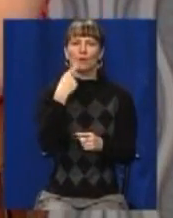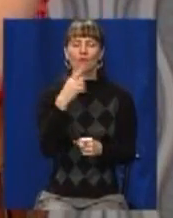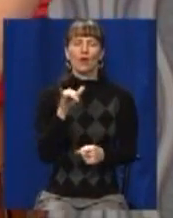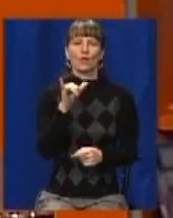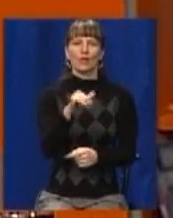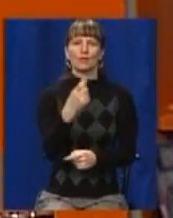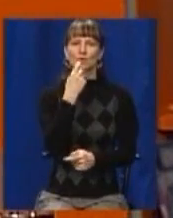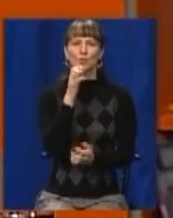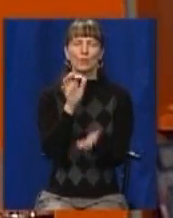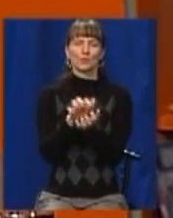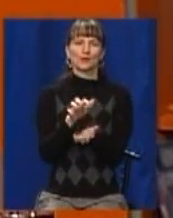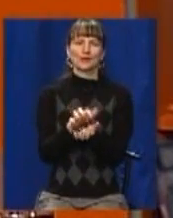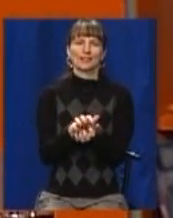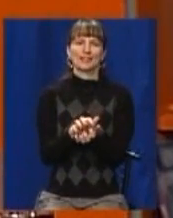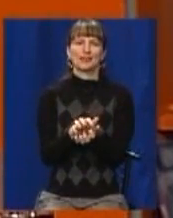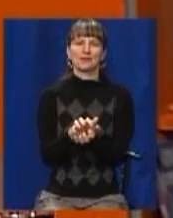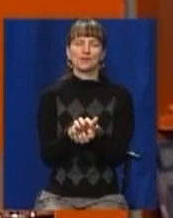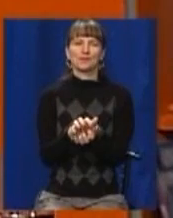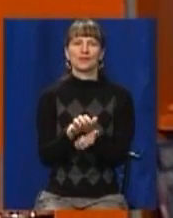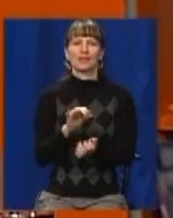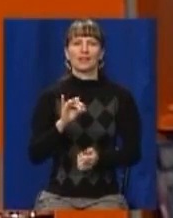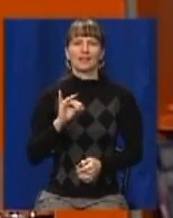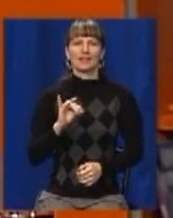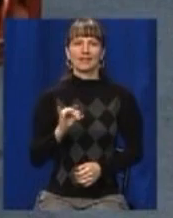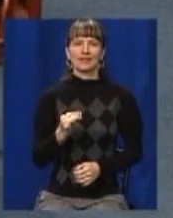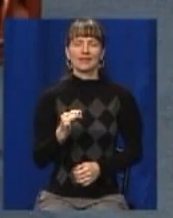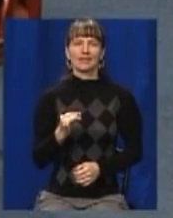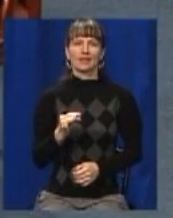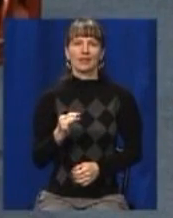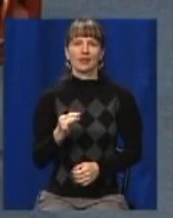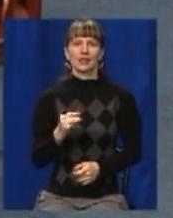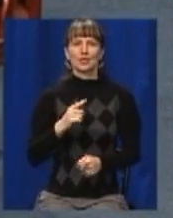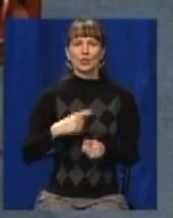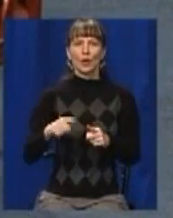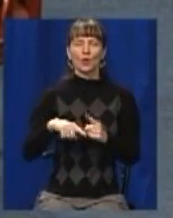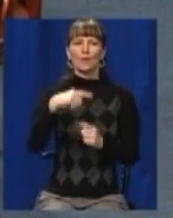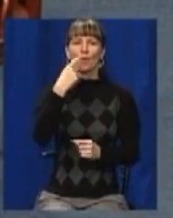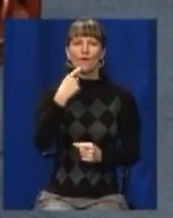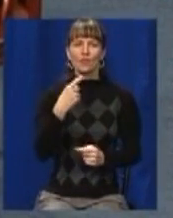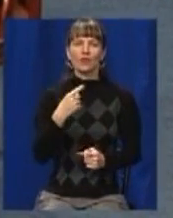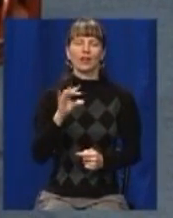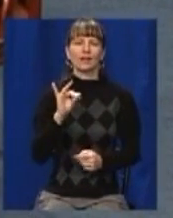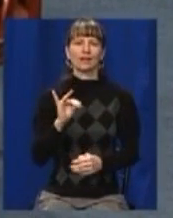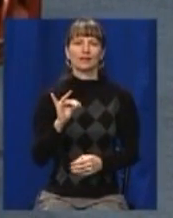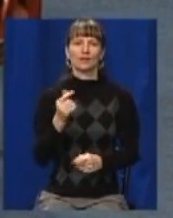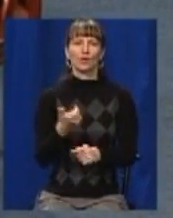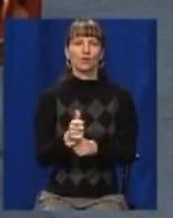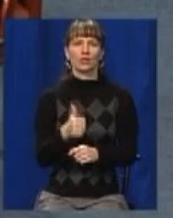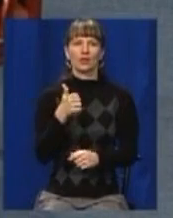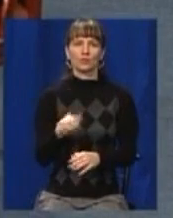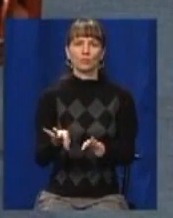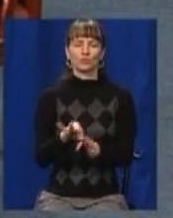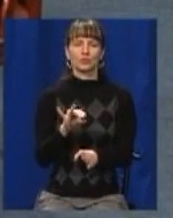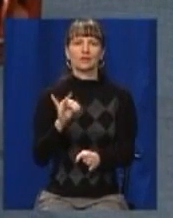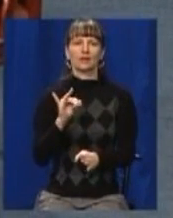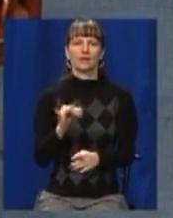в тебе зуби просто тик-тик-тик, ну, отак от починають стукати, знаєш, що і начебто і скоромовка, і начебто дуже все гарно виходить,